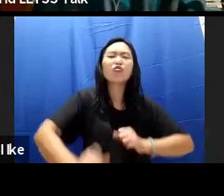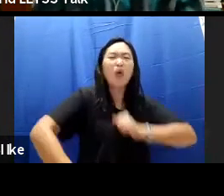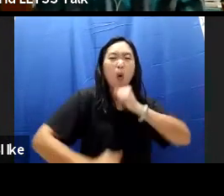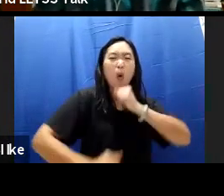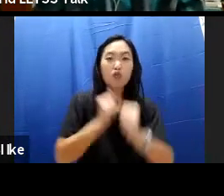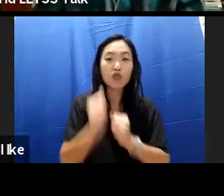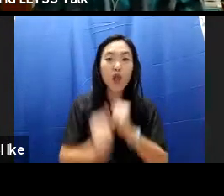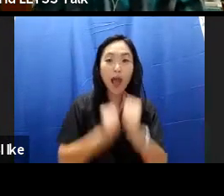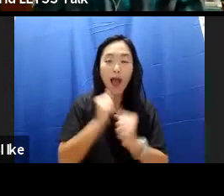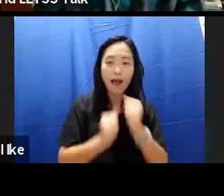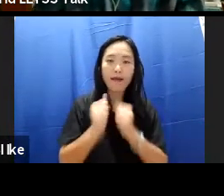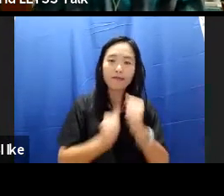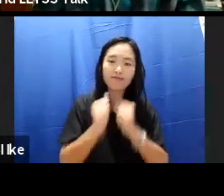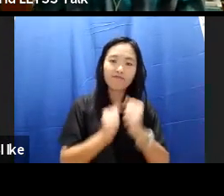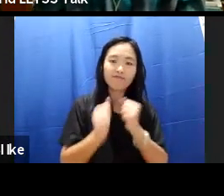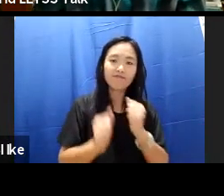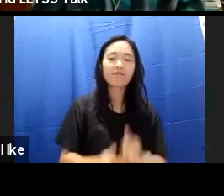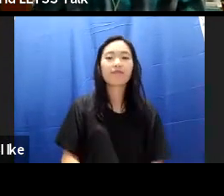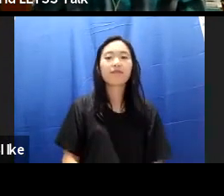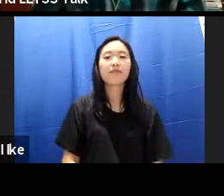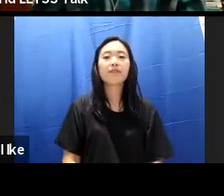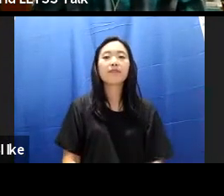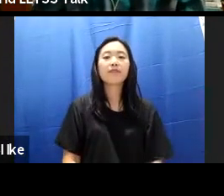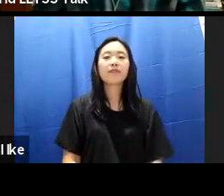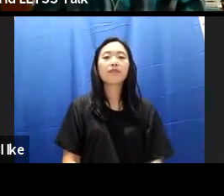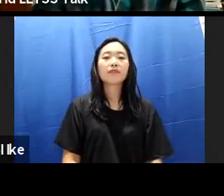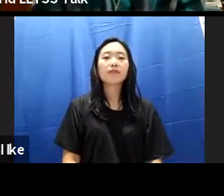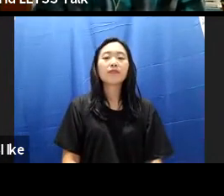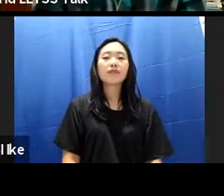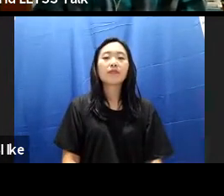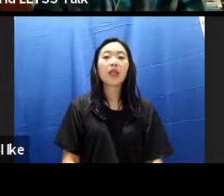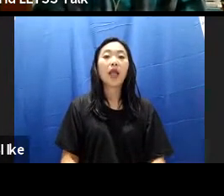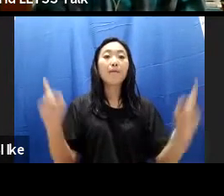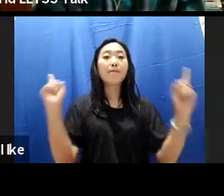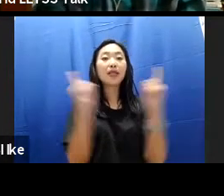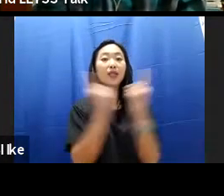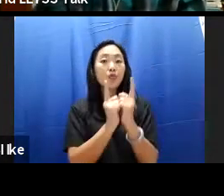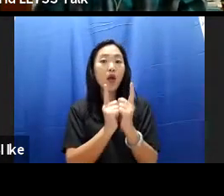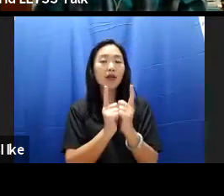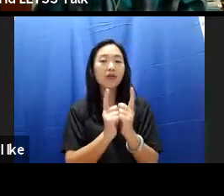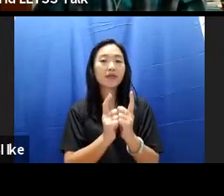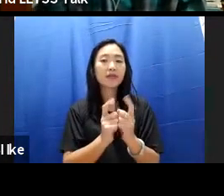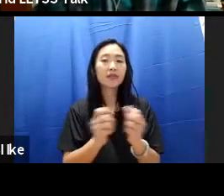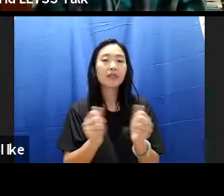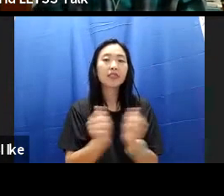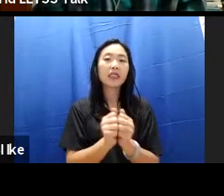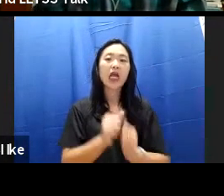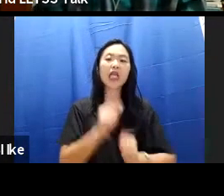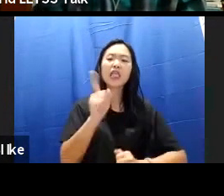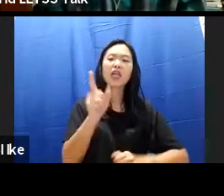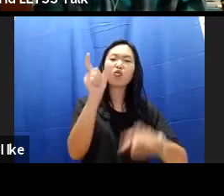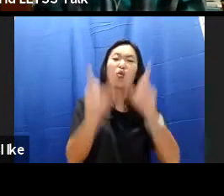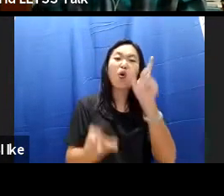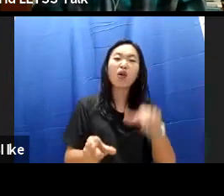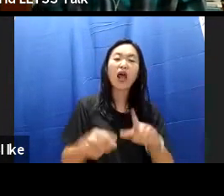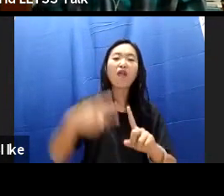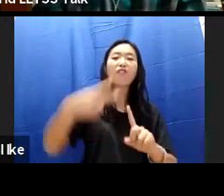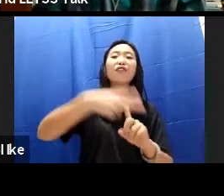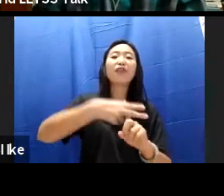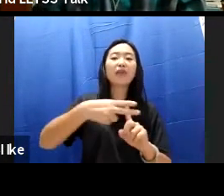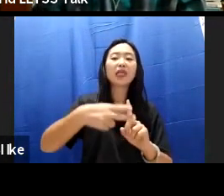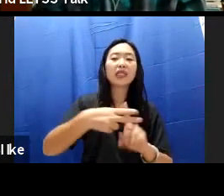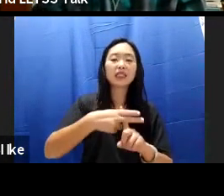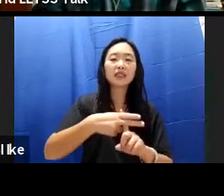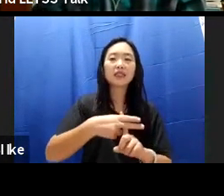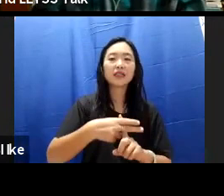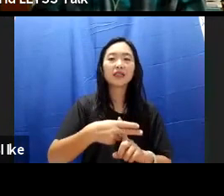feminis. Dan saya harus bilang bahwa pertemuan saya dengan seorang feminis yang sangat menginspirasi saya itu